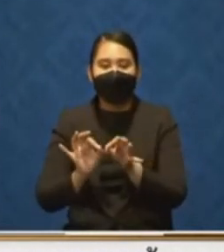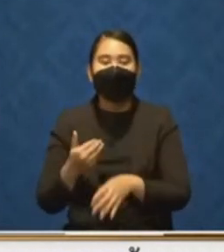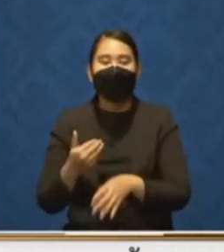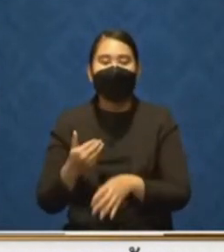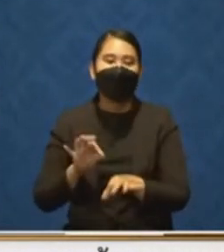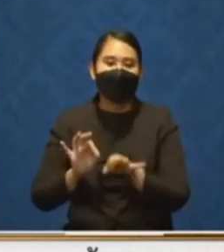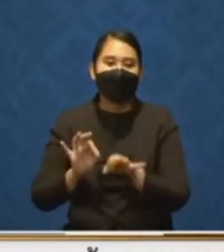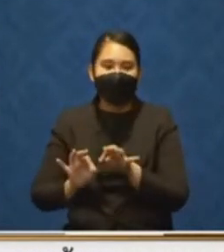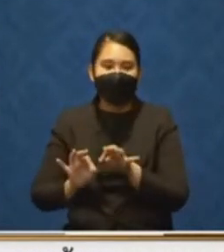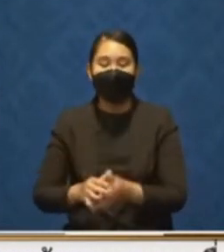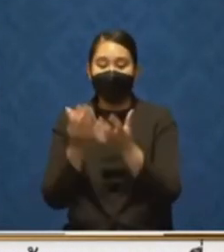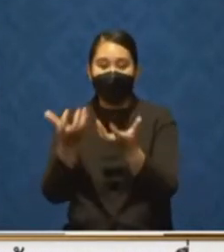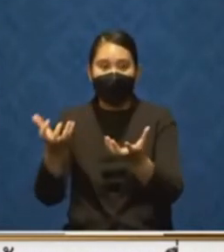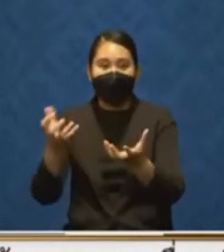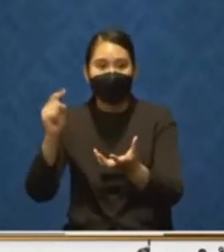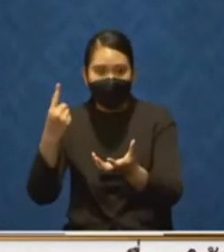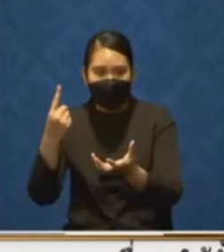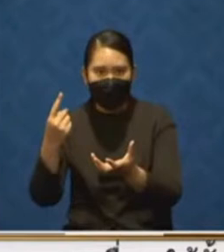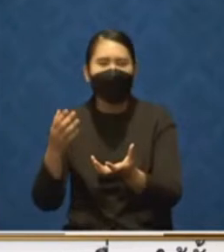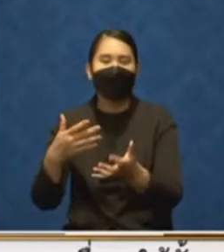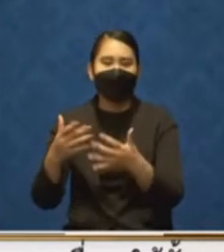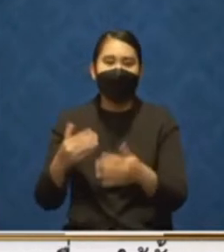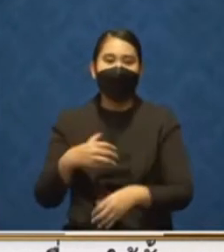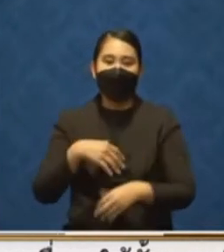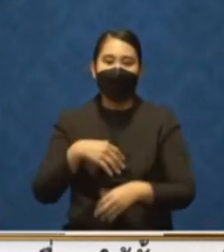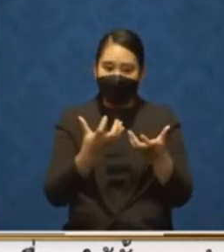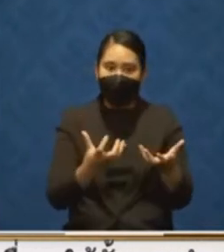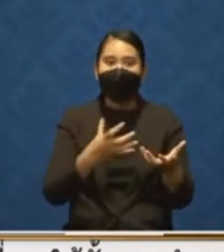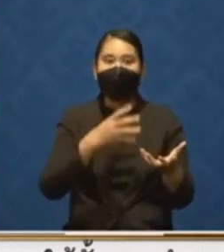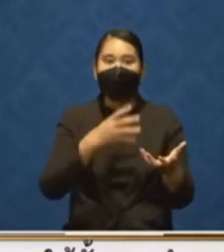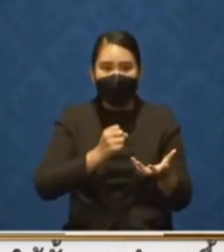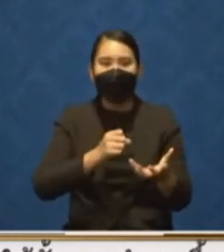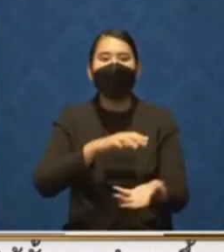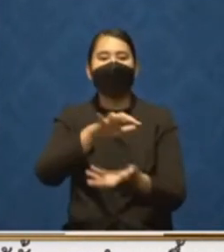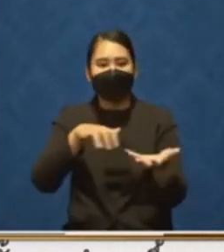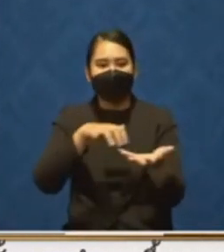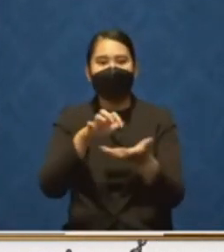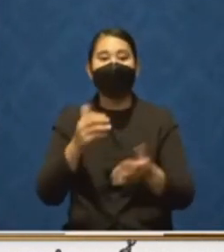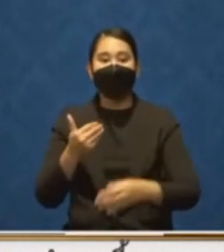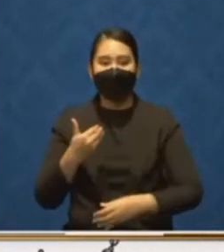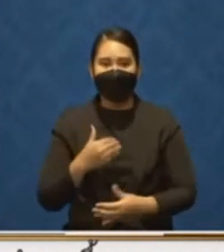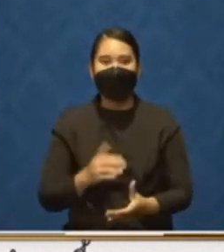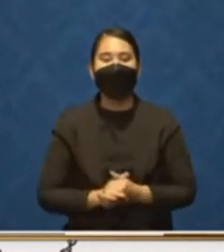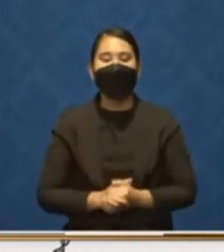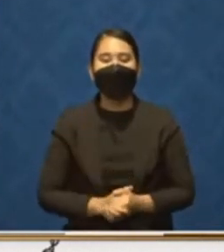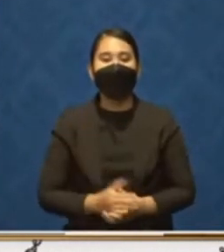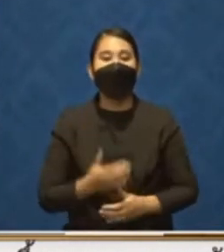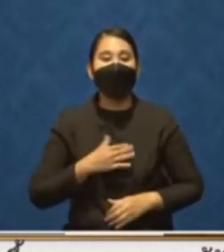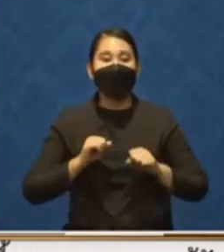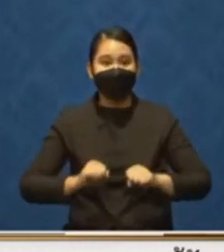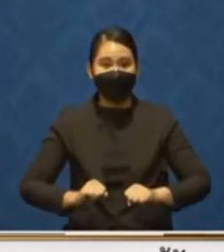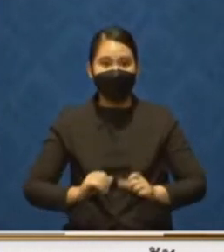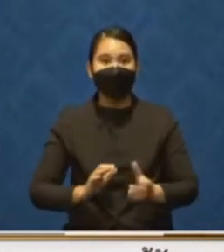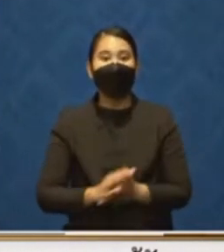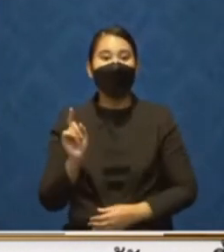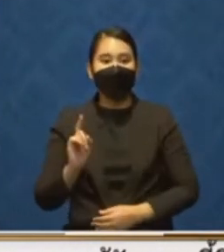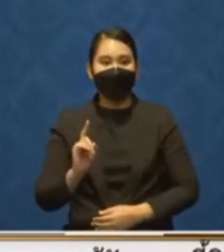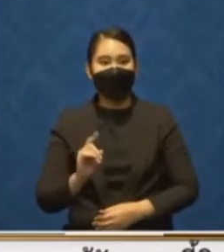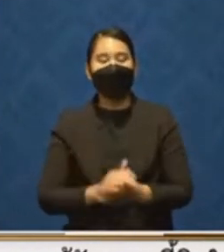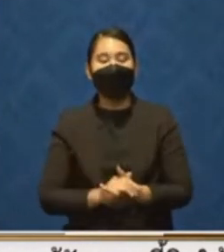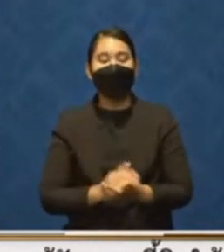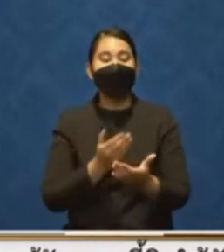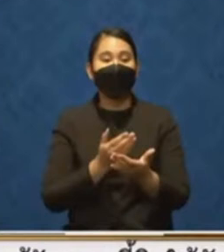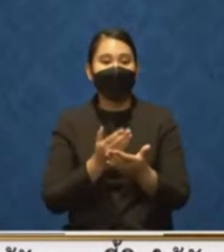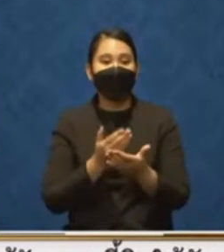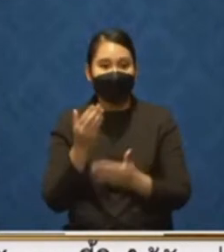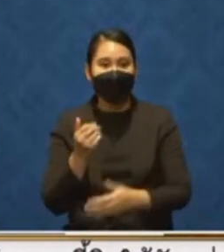ได้อะไรมาใหม่ก็ต้องใช้ของเดิมประกอบไปบ้างนะครับก็ยืนยันว่าเมื่อเราสามารถจะเพิ่มคิดว่าตรงนี้ไม่ได้